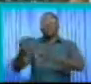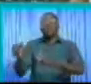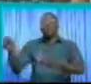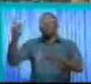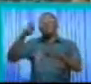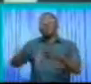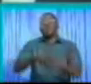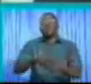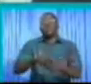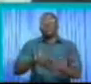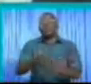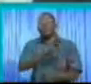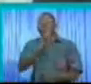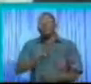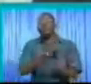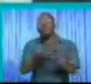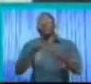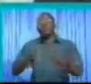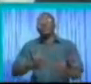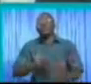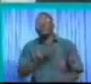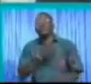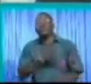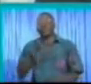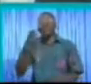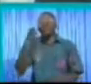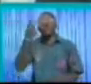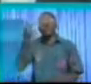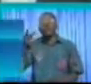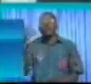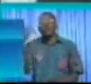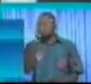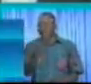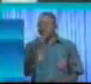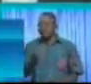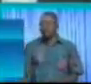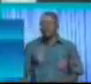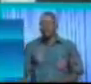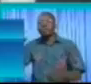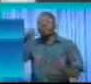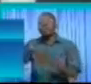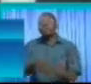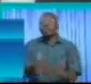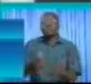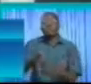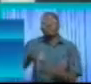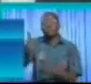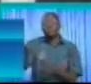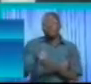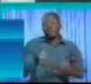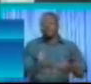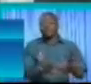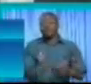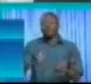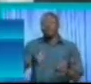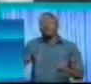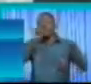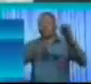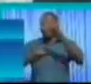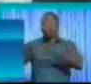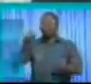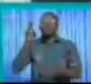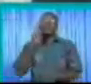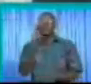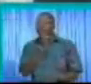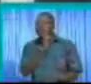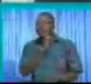participants. Je suis très fier de voir vraiment de belles choses ici, parce que étant dans mon domaine, bon, j'ai fait du tourisme et de l'hôtellerie, étant dans mon